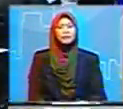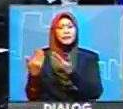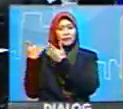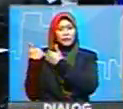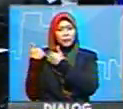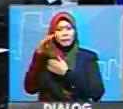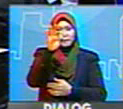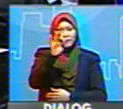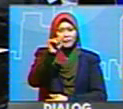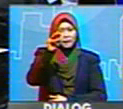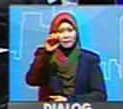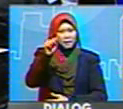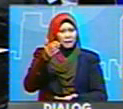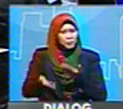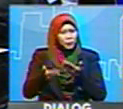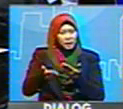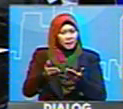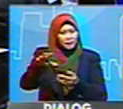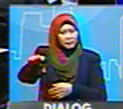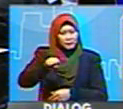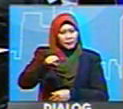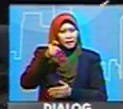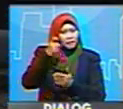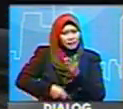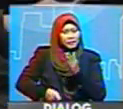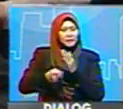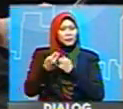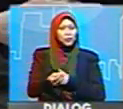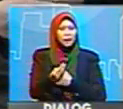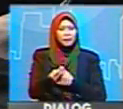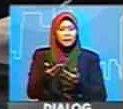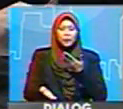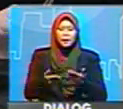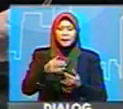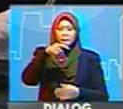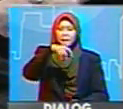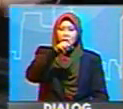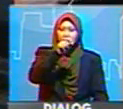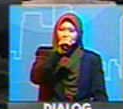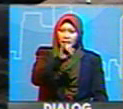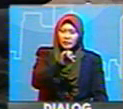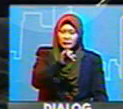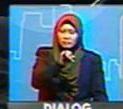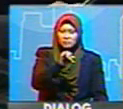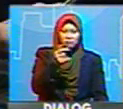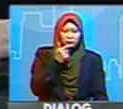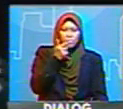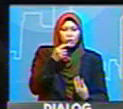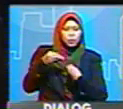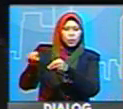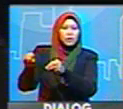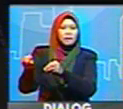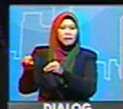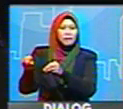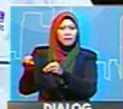Farma mengambil harga lebih murah berbanding orang Tengah yang menyebabkan petani peternak nelayan beralih kepada orang tengah